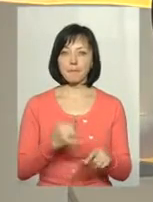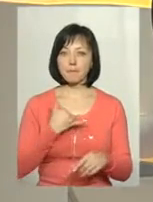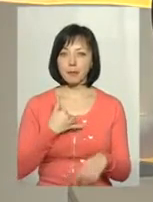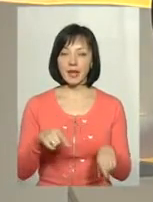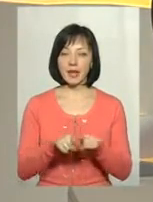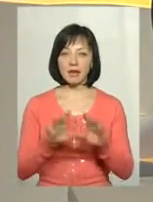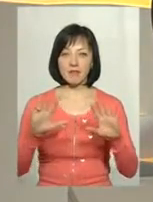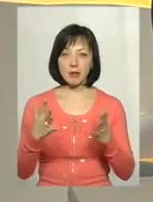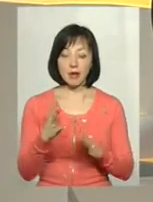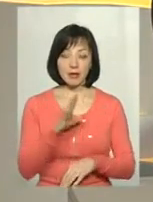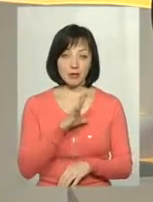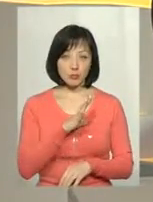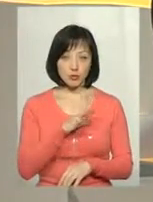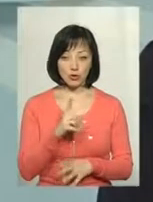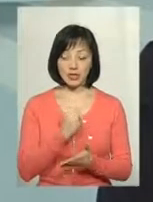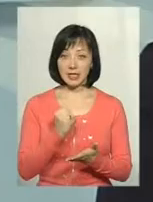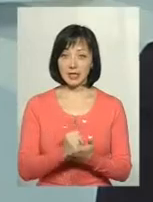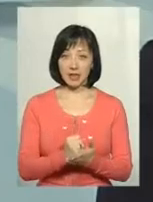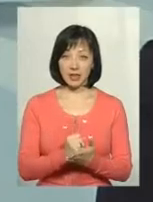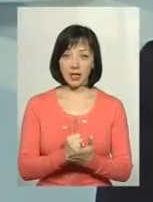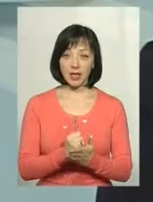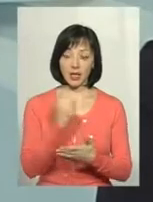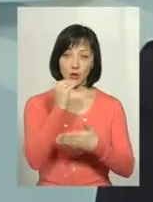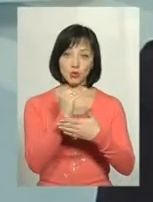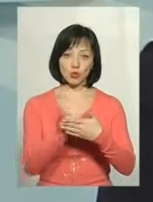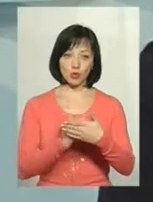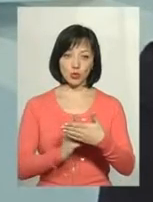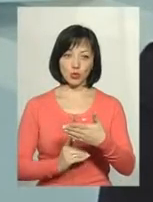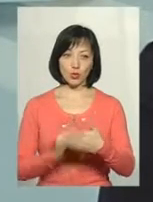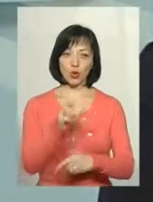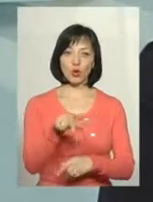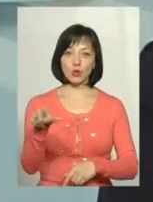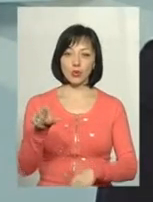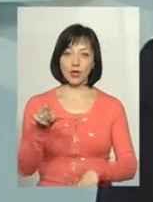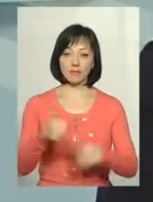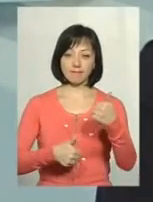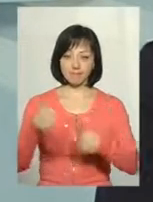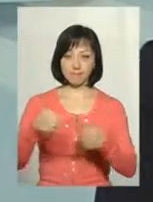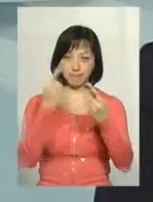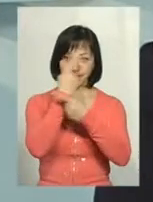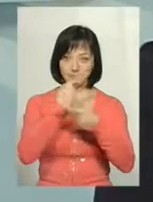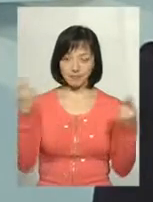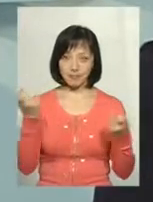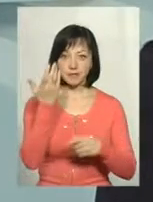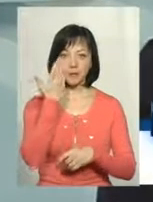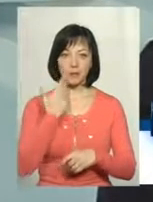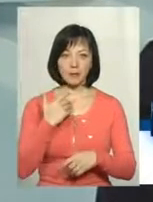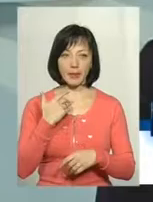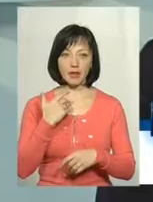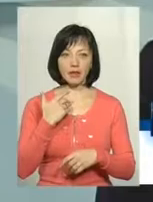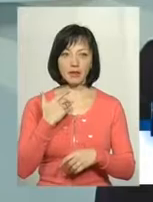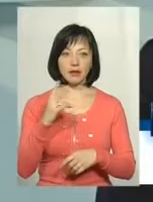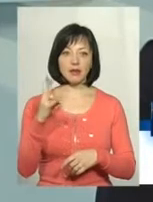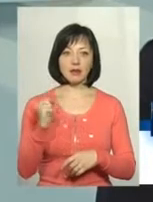був випадок, що затвердили структуру, звичайно, всіх людей ми брали через конкурс. І коли оголосили там